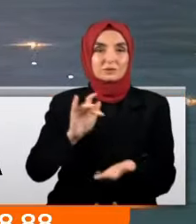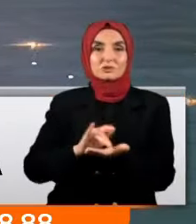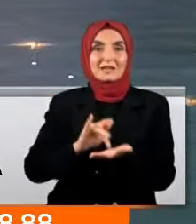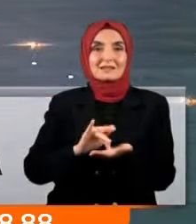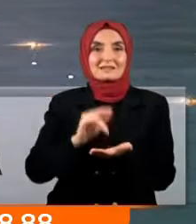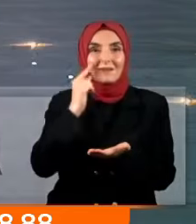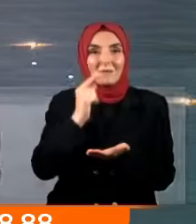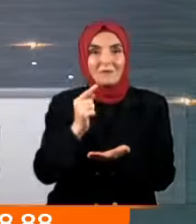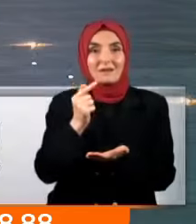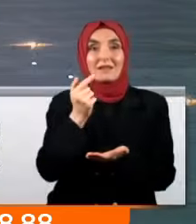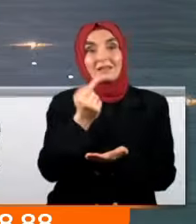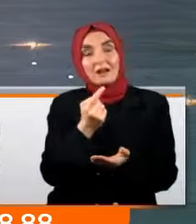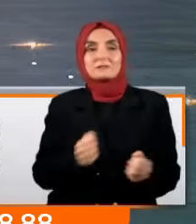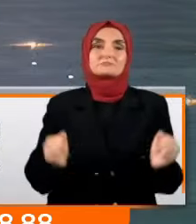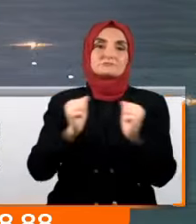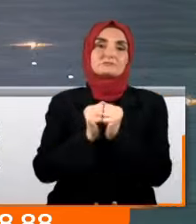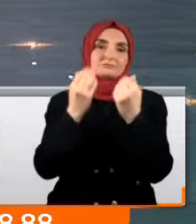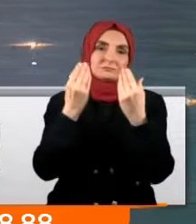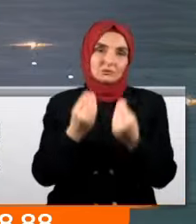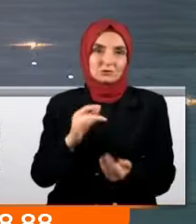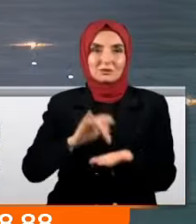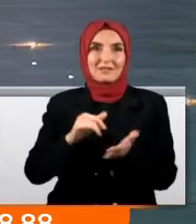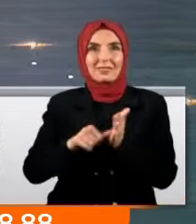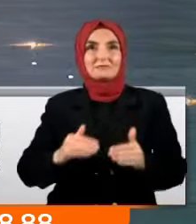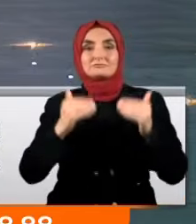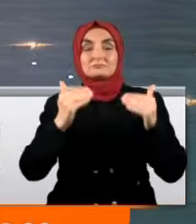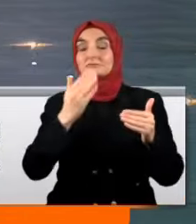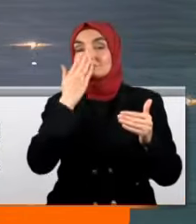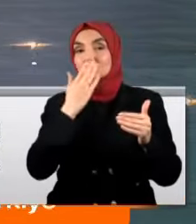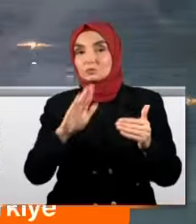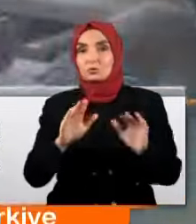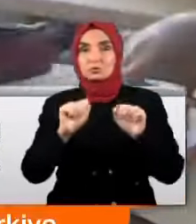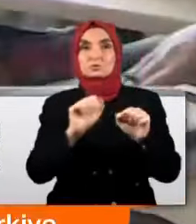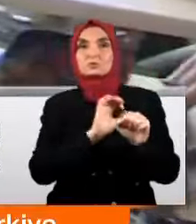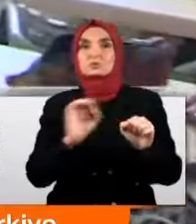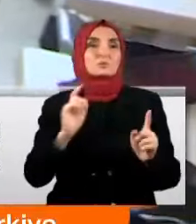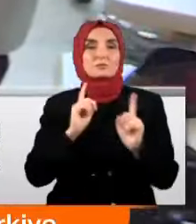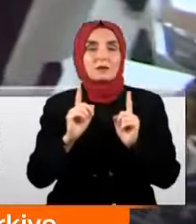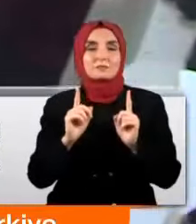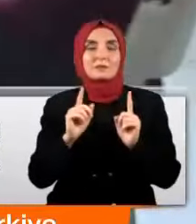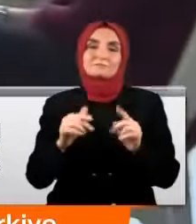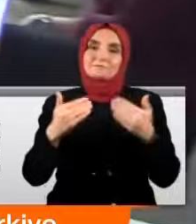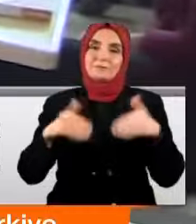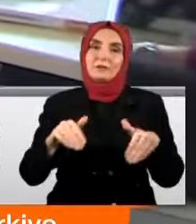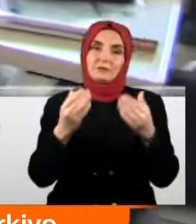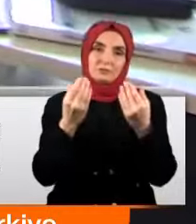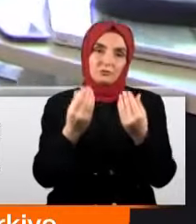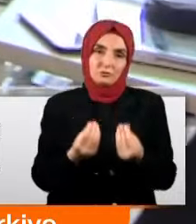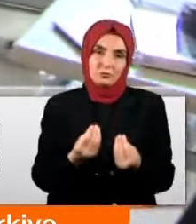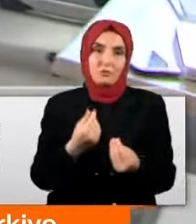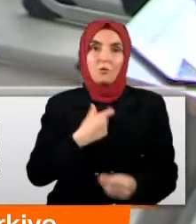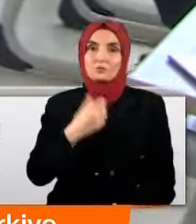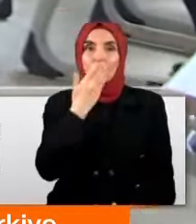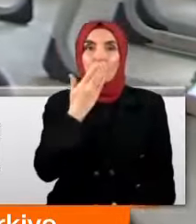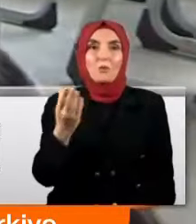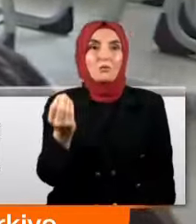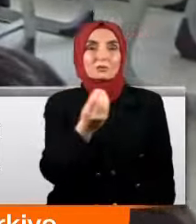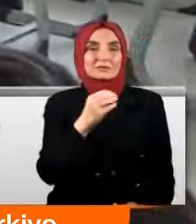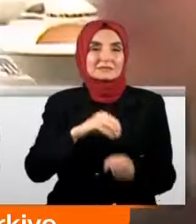ertelenmeyecek, eğitimciye şiddet olaylarında tutuksuz yargılama önlenecek. Düzenleme özel okullarda çalışan öğretmenleri